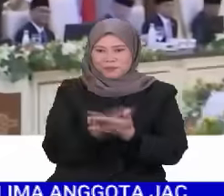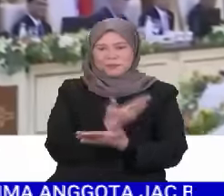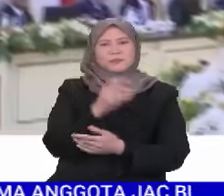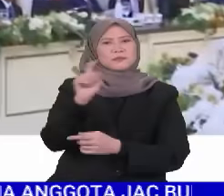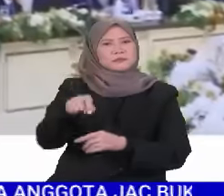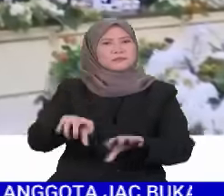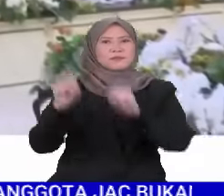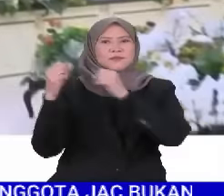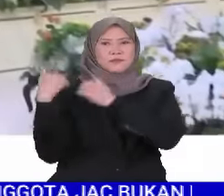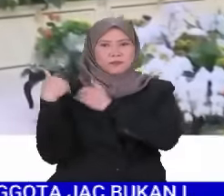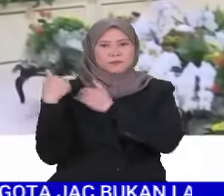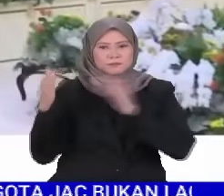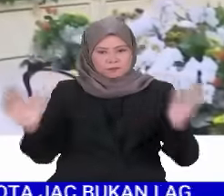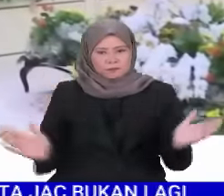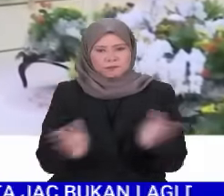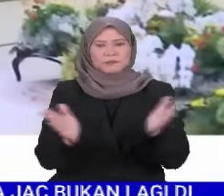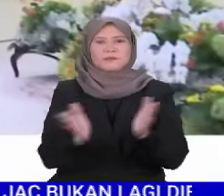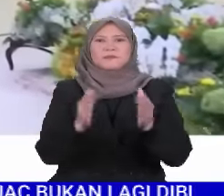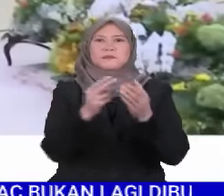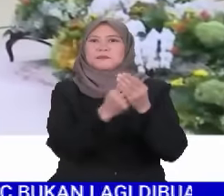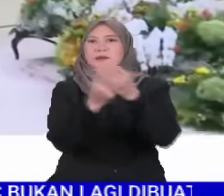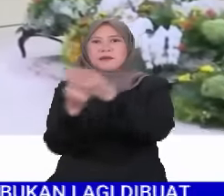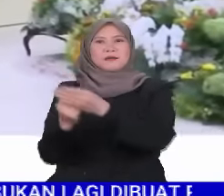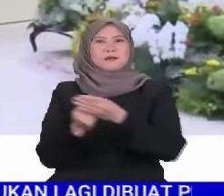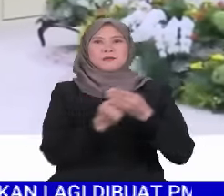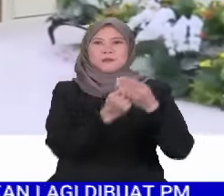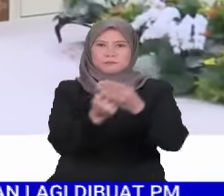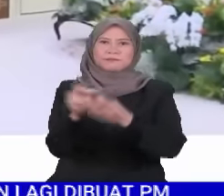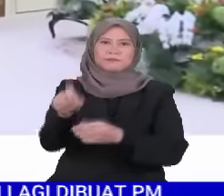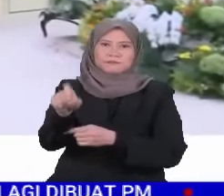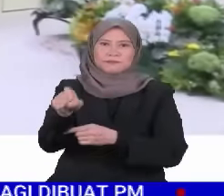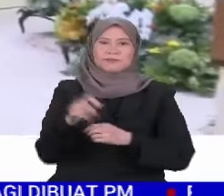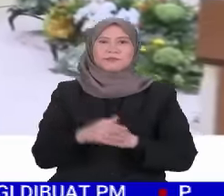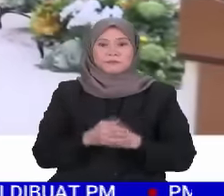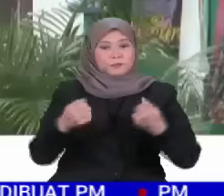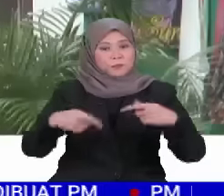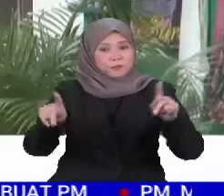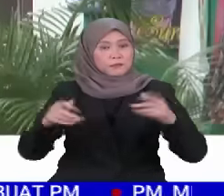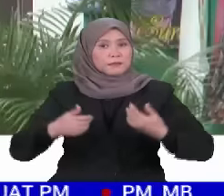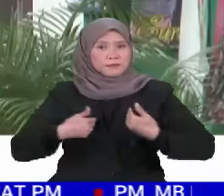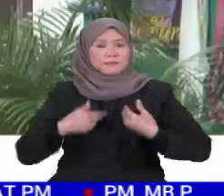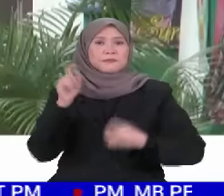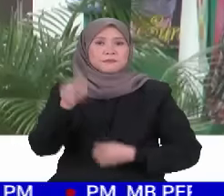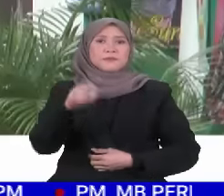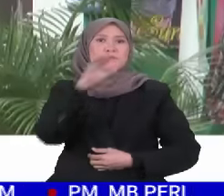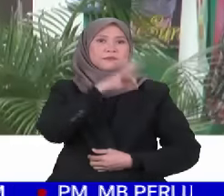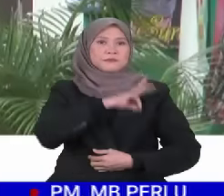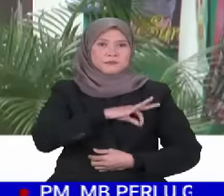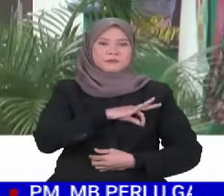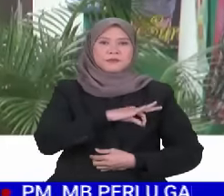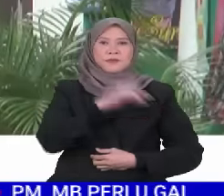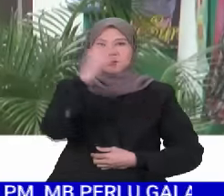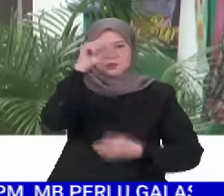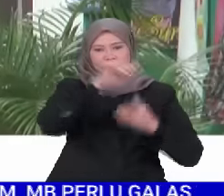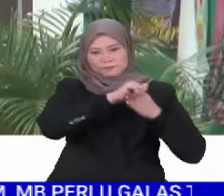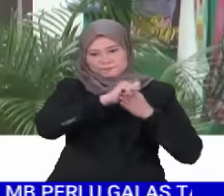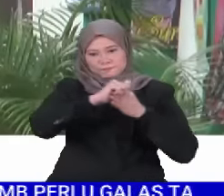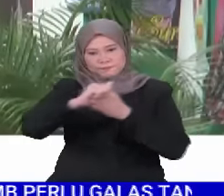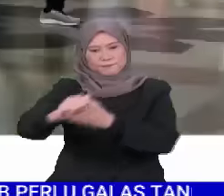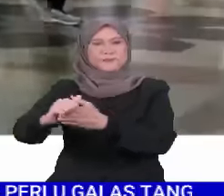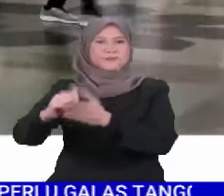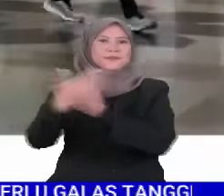perlu memainkan peranan dengan memupuk semangat perpaduan peluang yang ada perlu dimanfaatkan sebaik mungkin bagi memacu